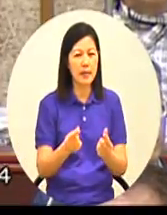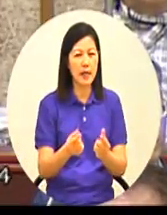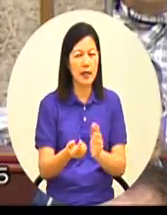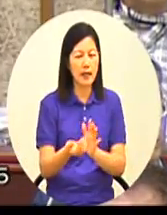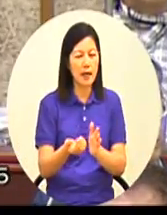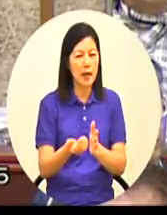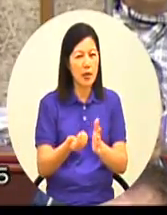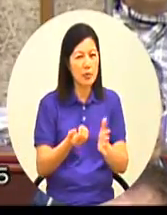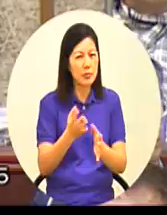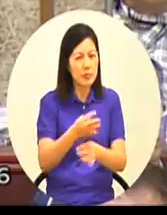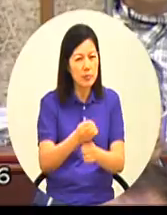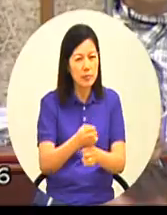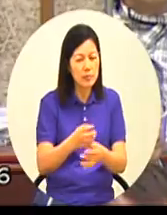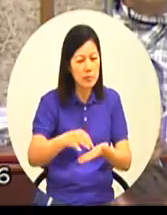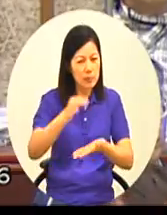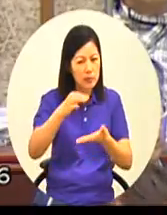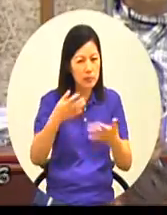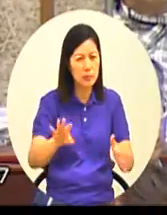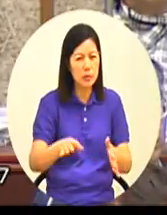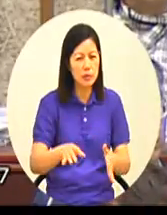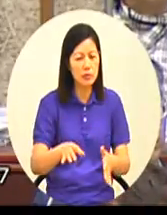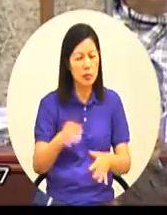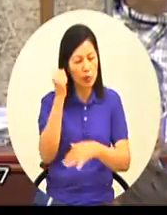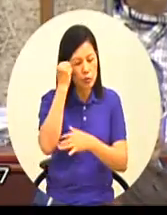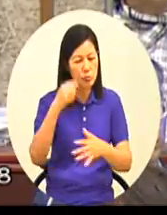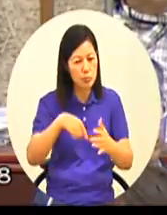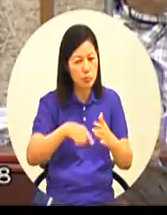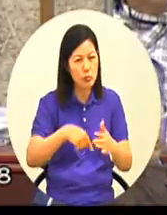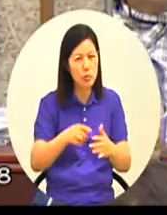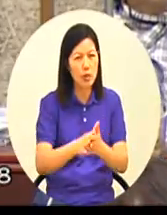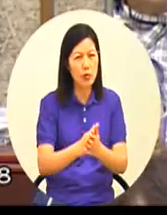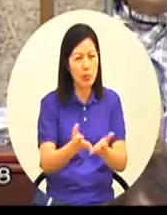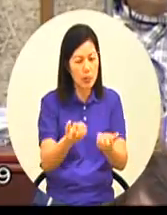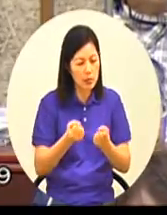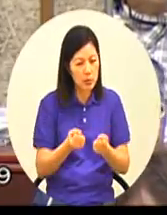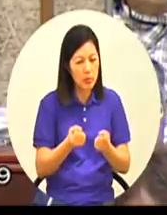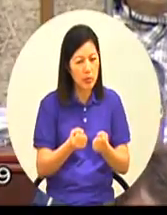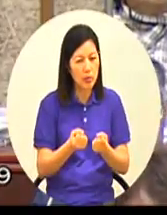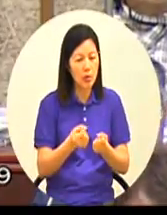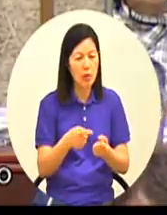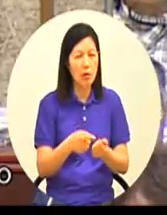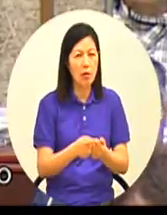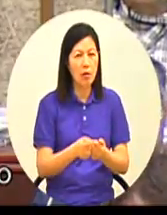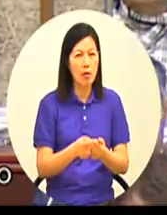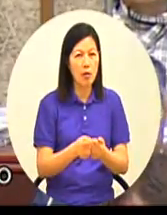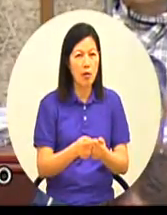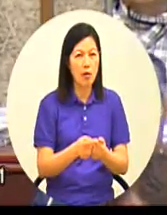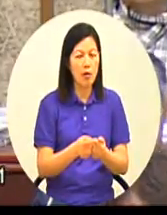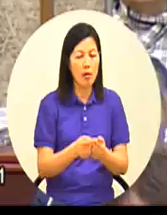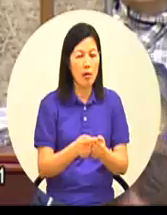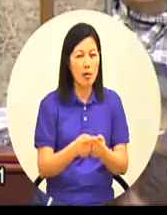出那个诉愿，我们原则上是收受诉愿行政处分书